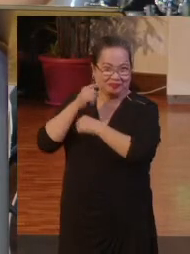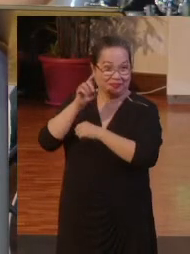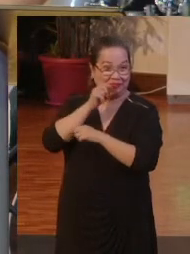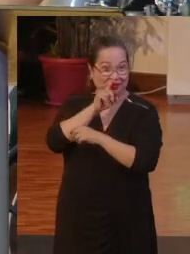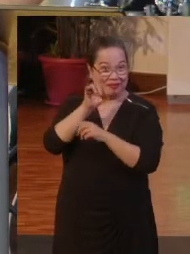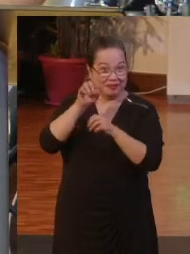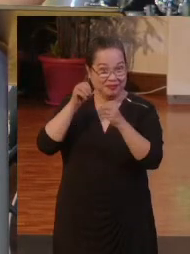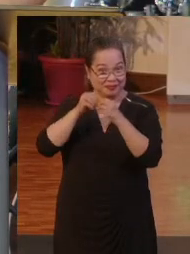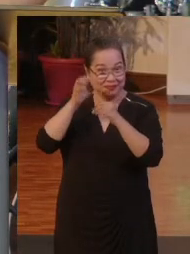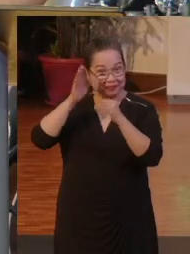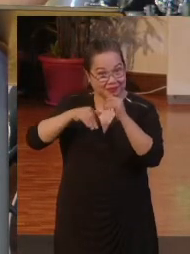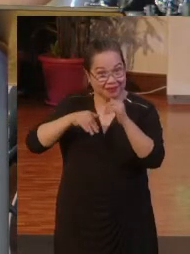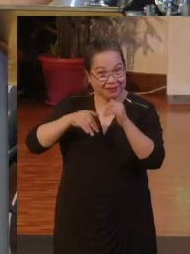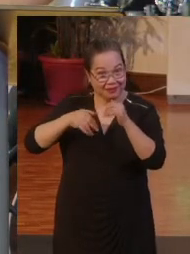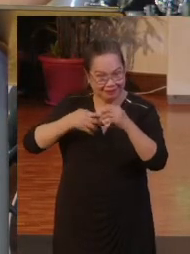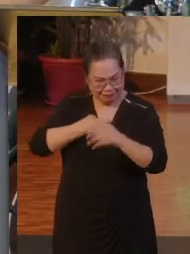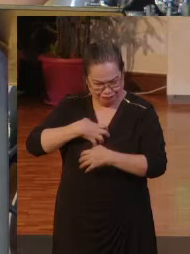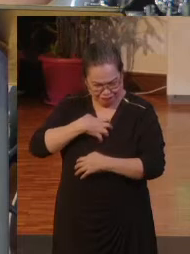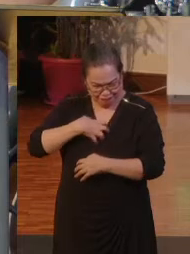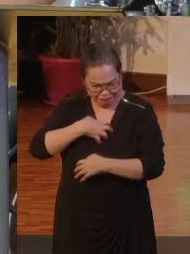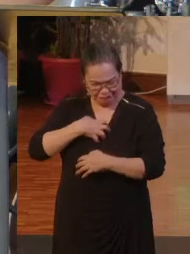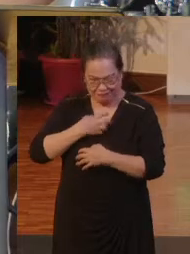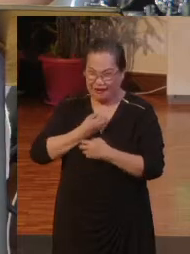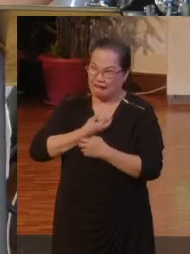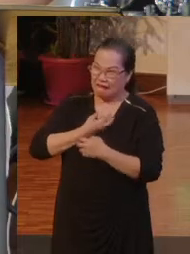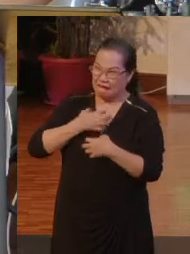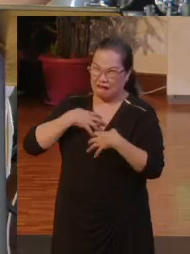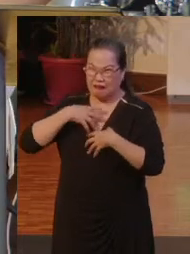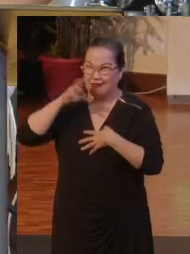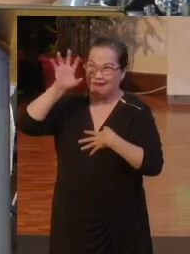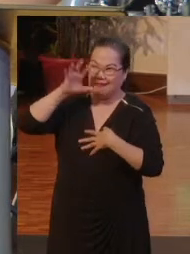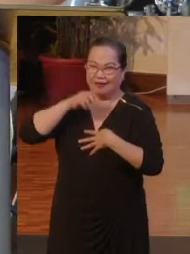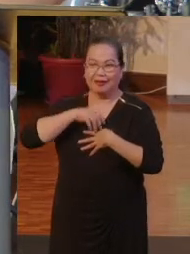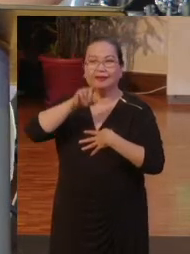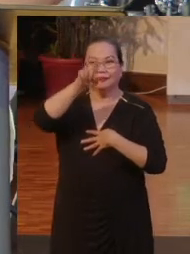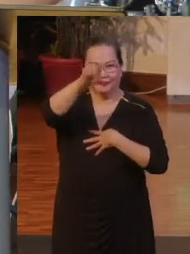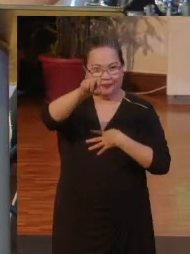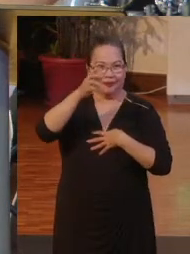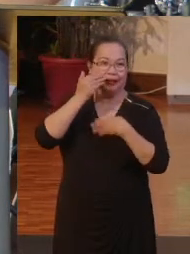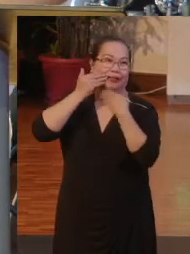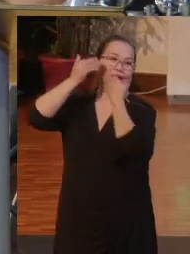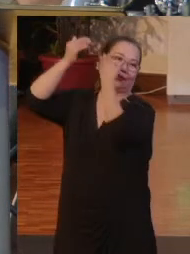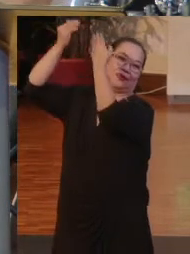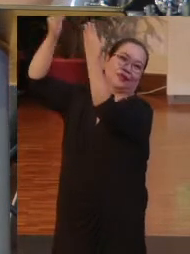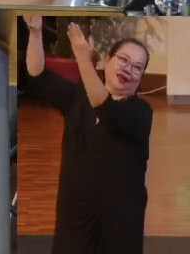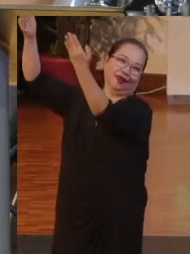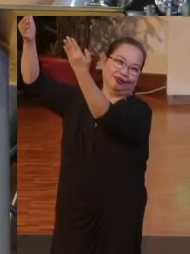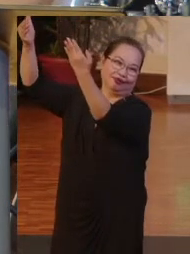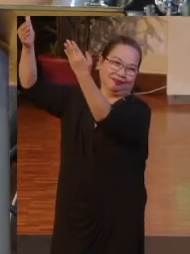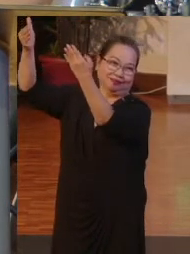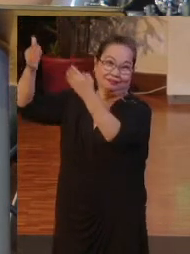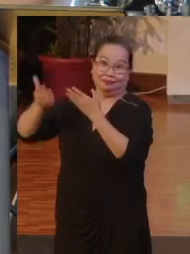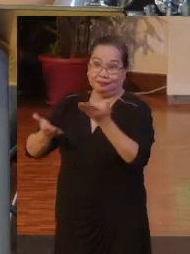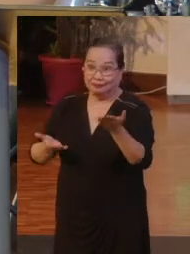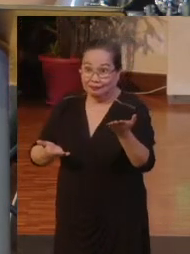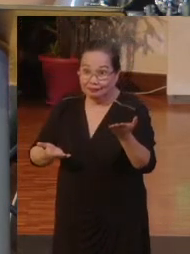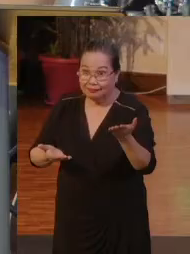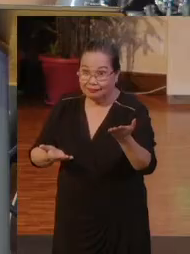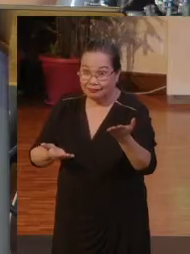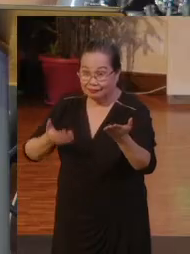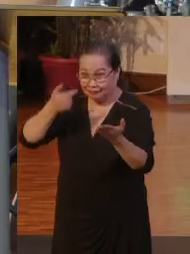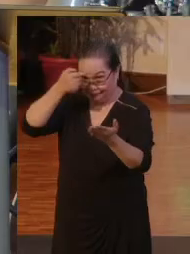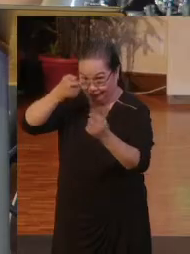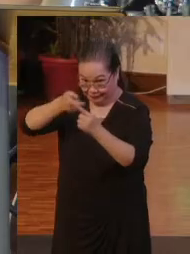na magreklamo ka, dapat magpasalamat ka. Napakasakit po marinig yun sa isang